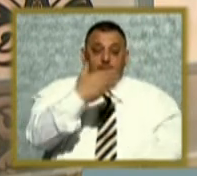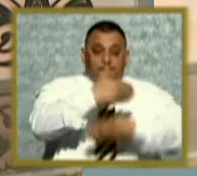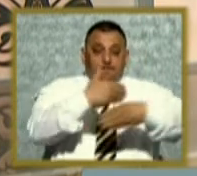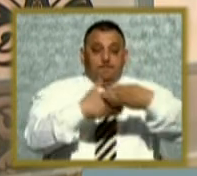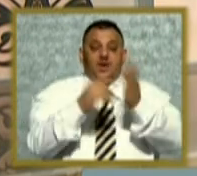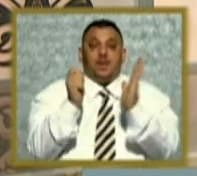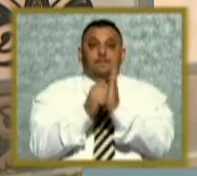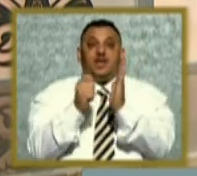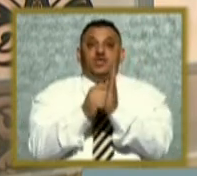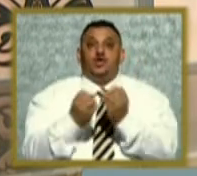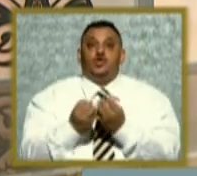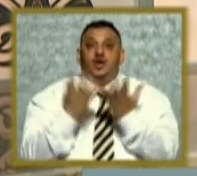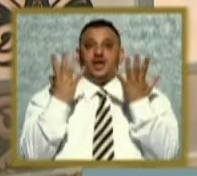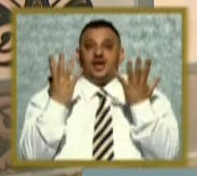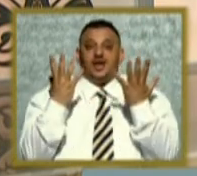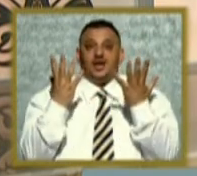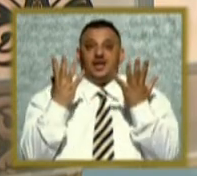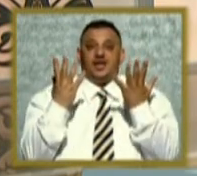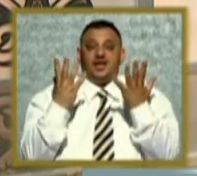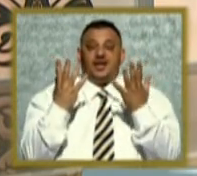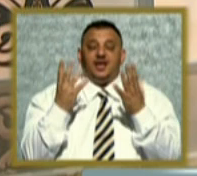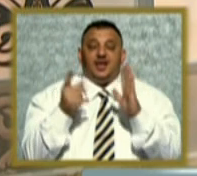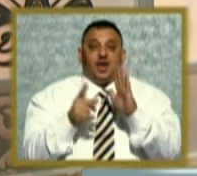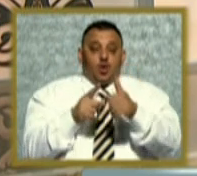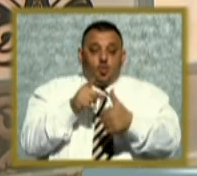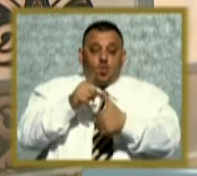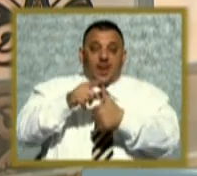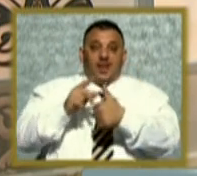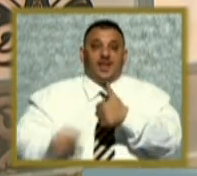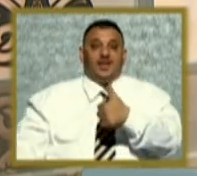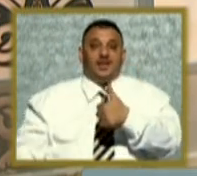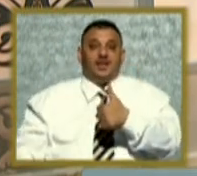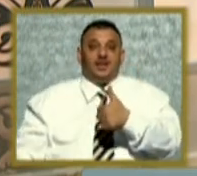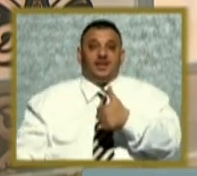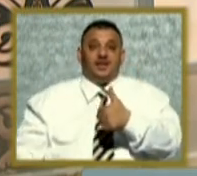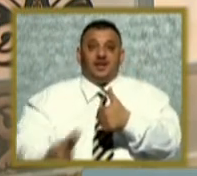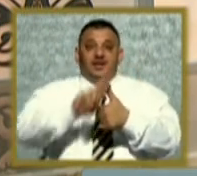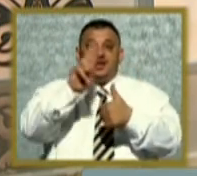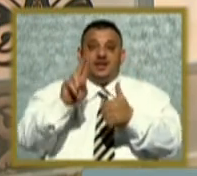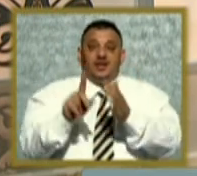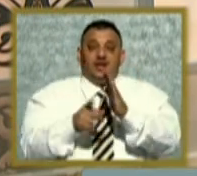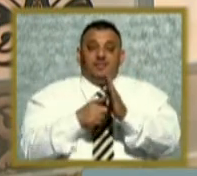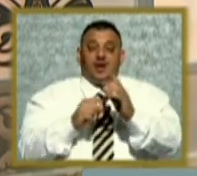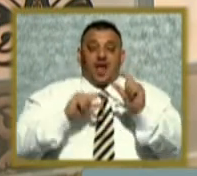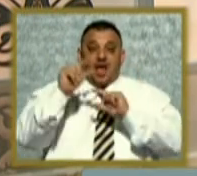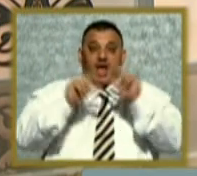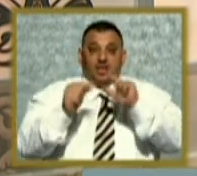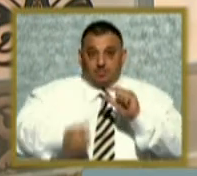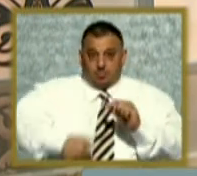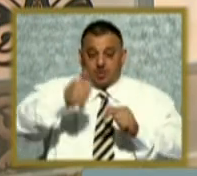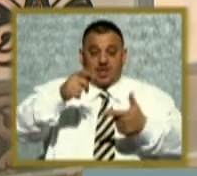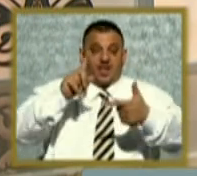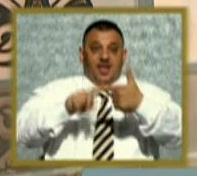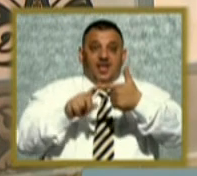له بيتا في الجنة. إيه. نعم. طيب، أولا يعني ما درجة الحديث هذا؟ نعم.